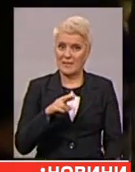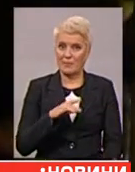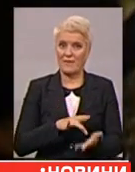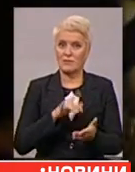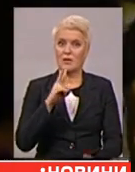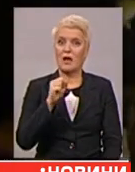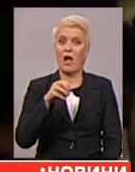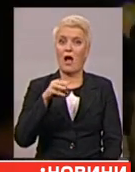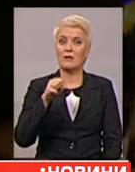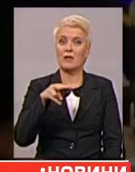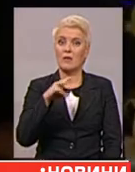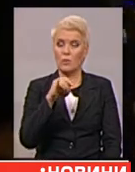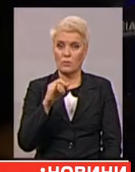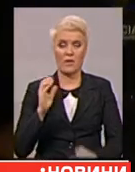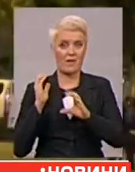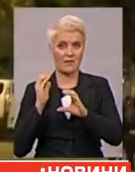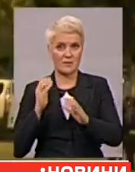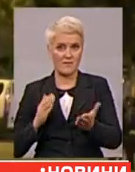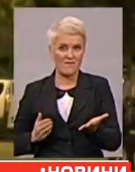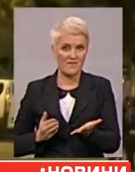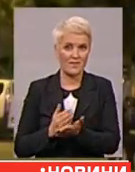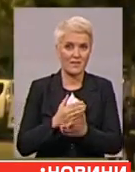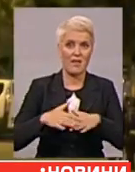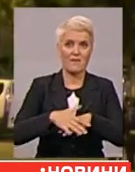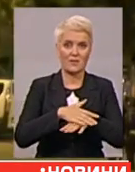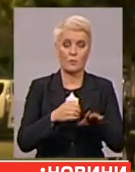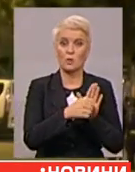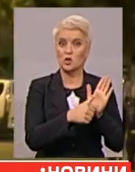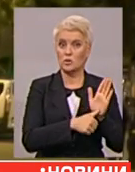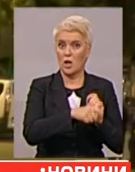вантажівка в'їхала в натовп. 16 людей загинули, ще 130 зазнали травм.